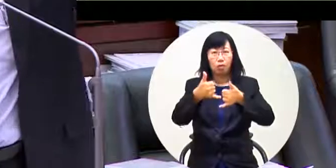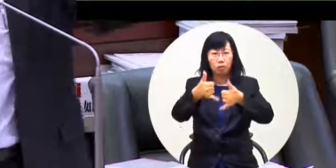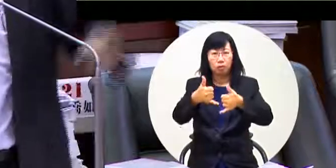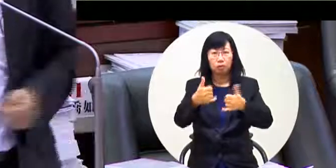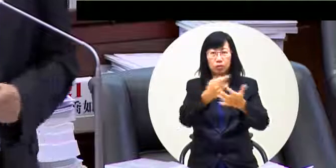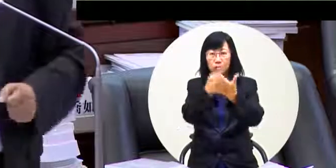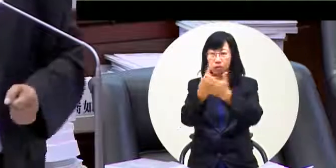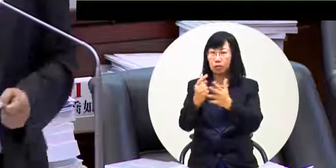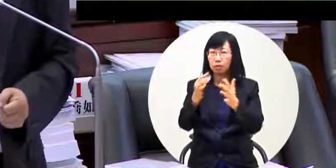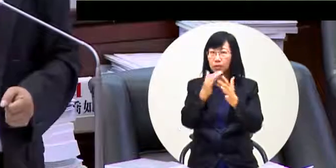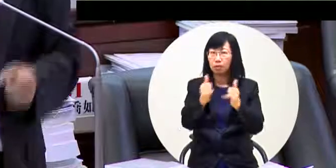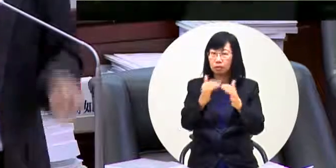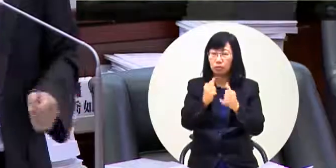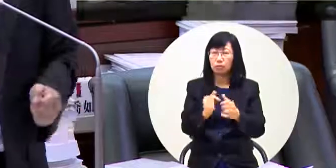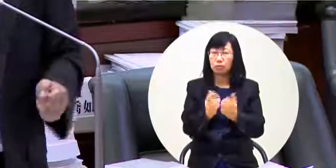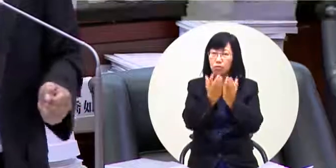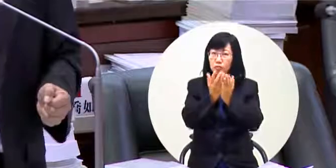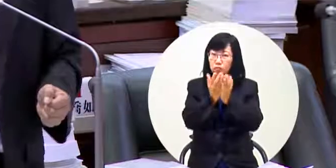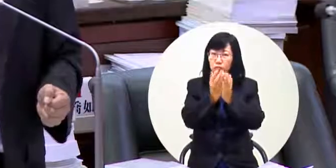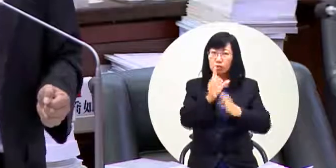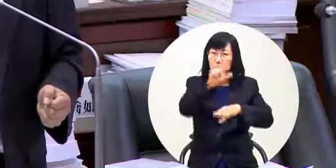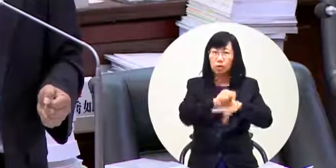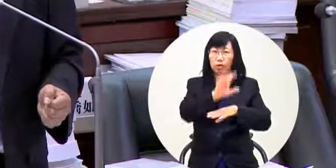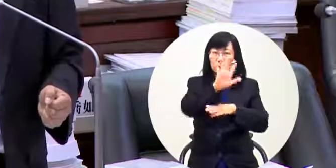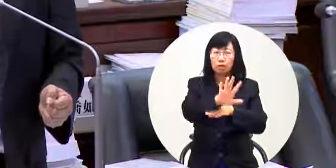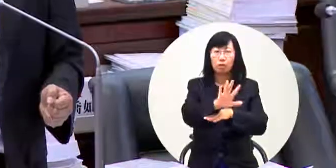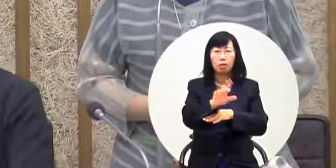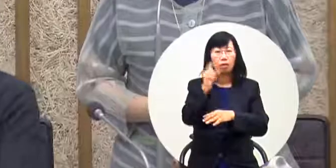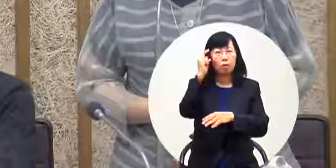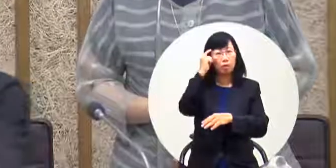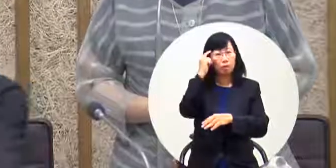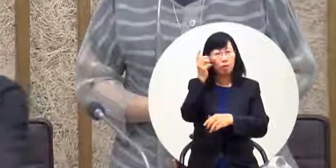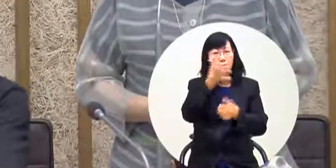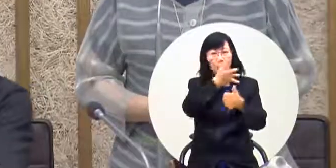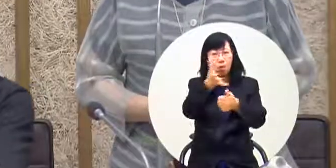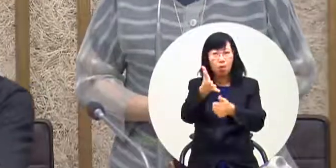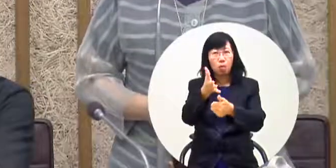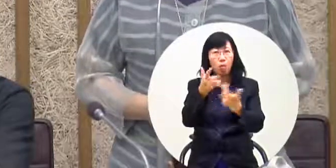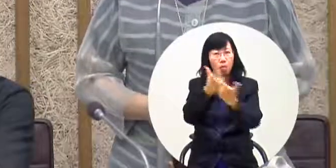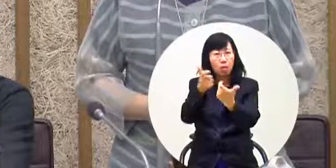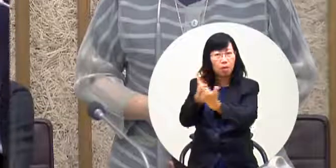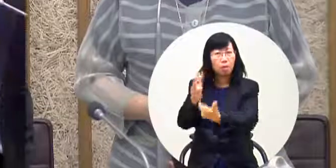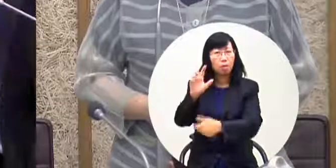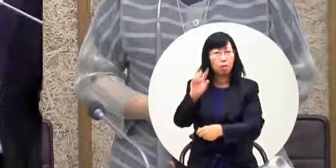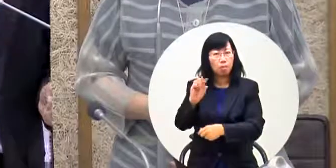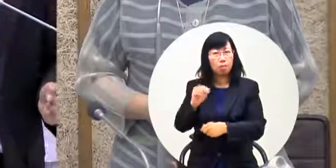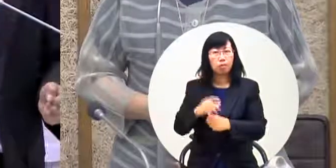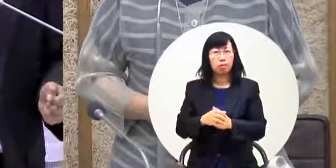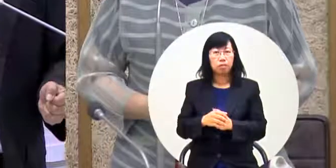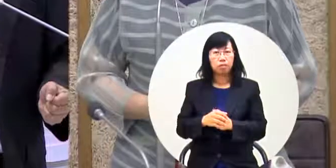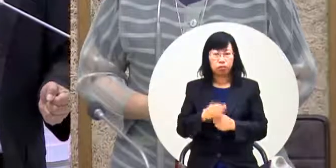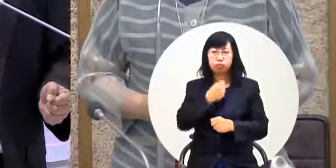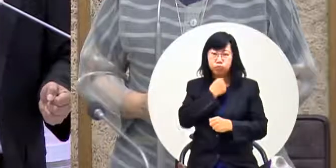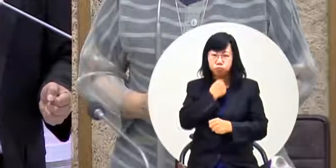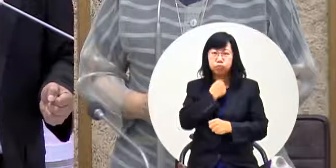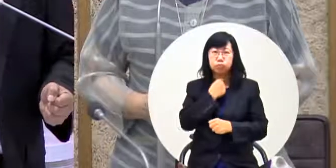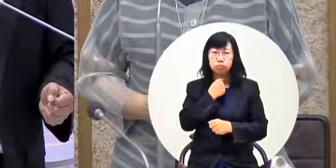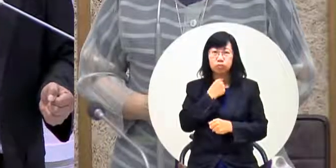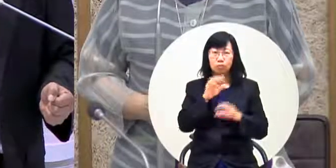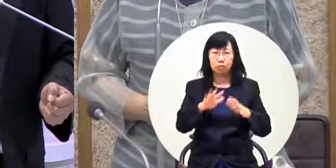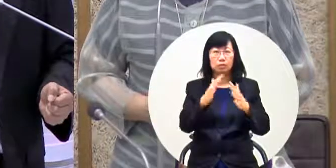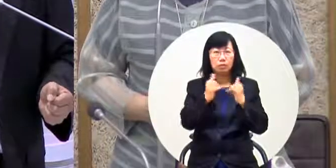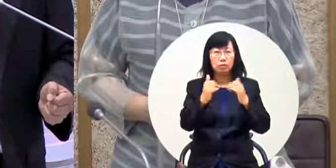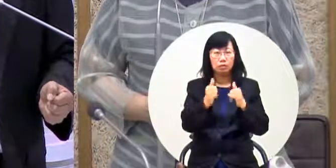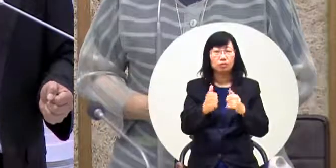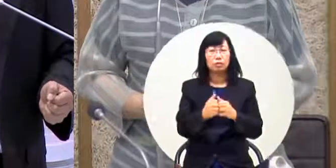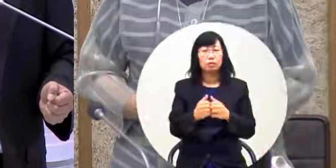要请教一下，有需要不？ 当然是要的，因为学生的现在学习很多都是那个数位学习、